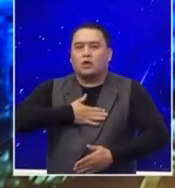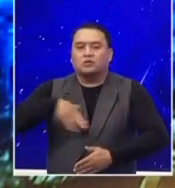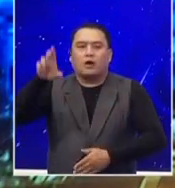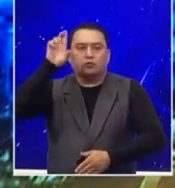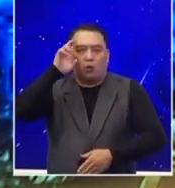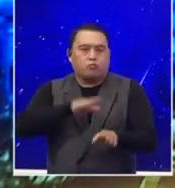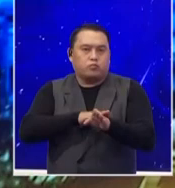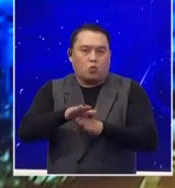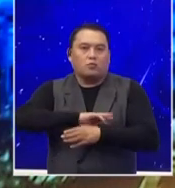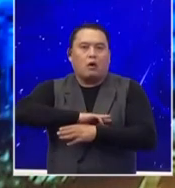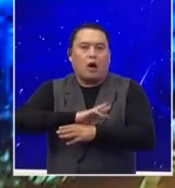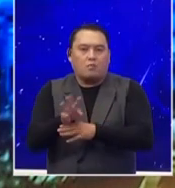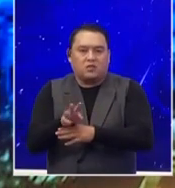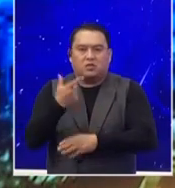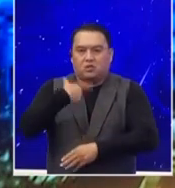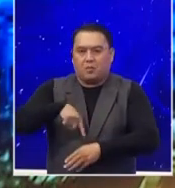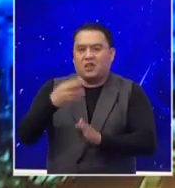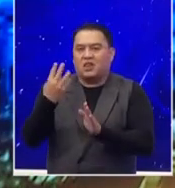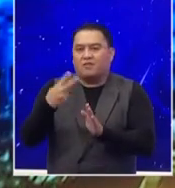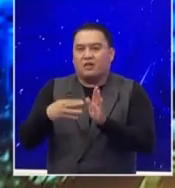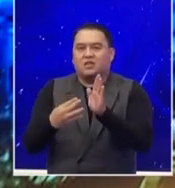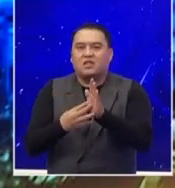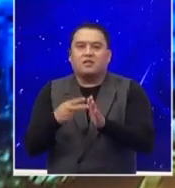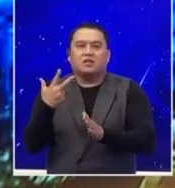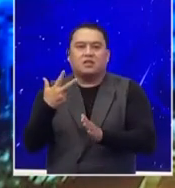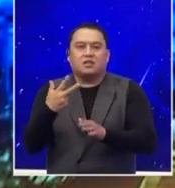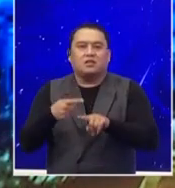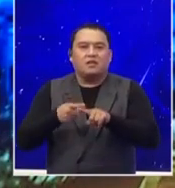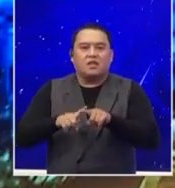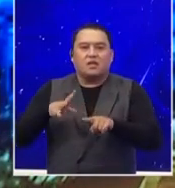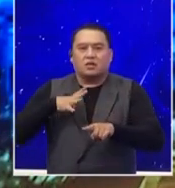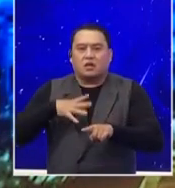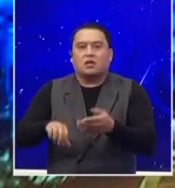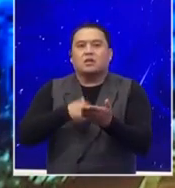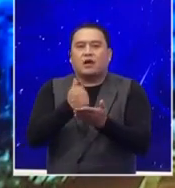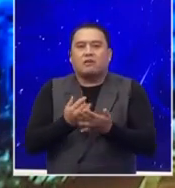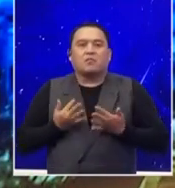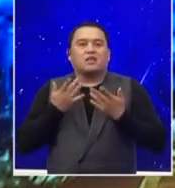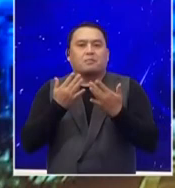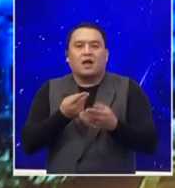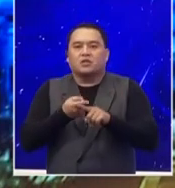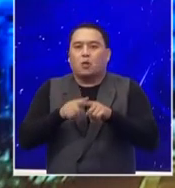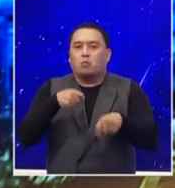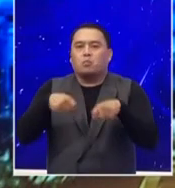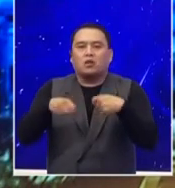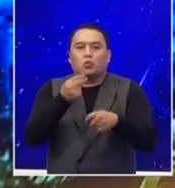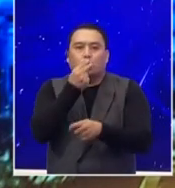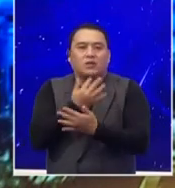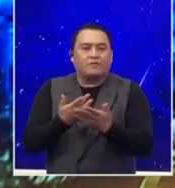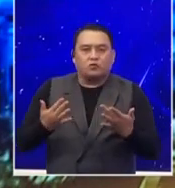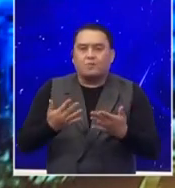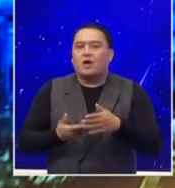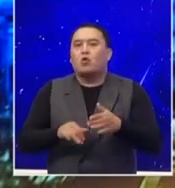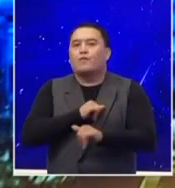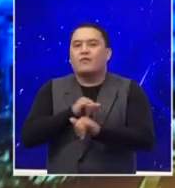страна в полной мере обеспечивает себя 23 из 29 основных потребляемых продовольственных товаров.